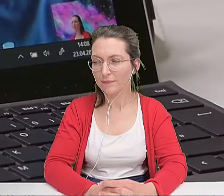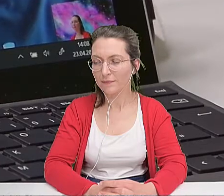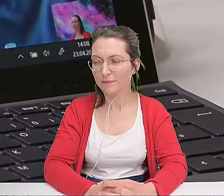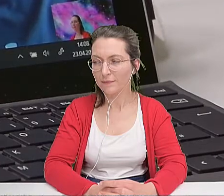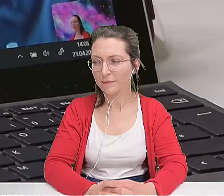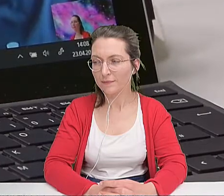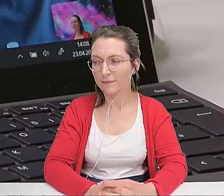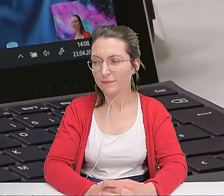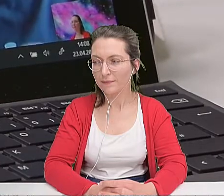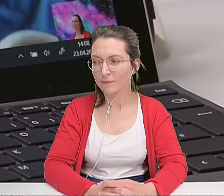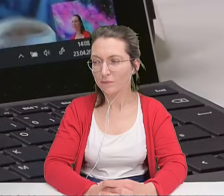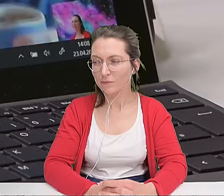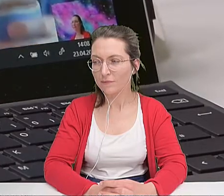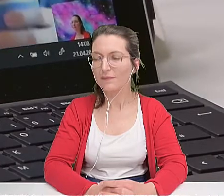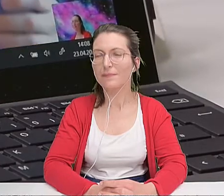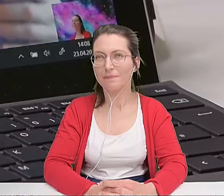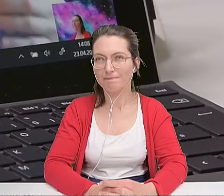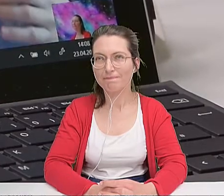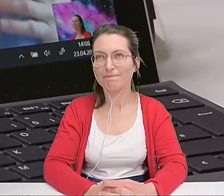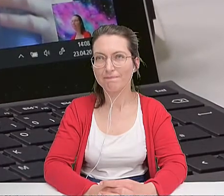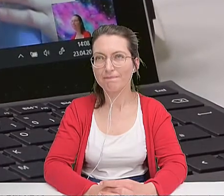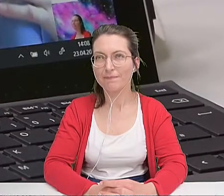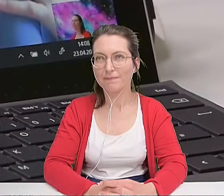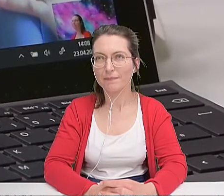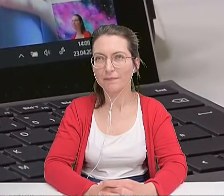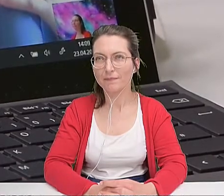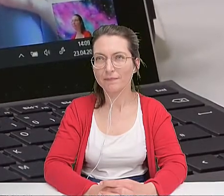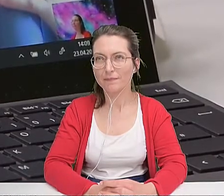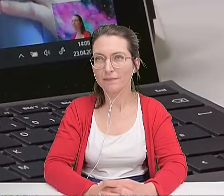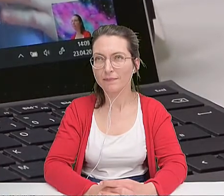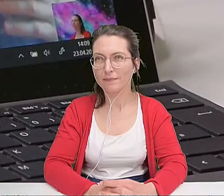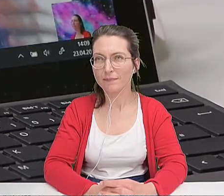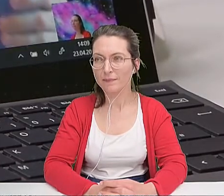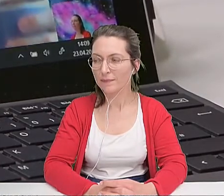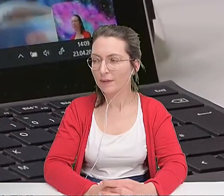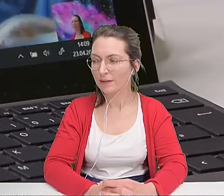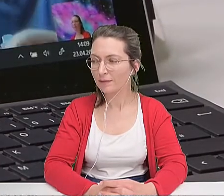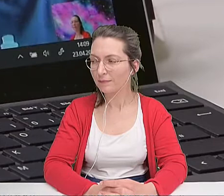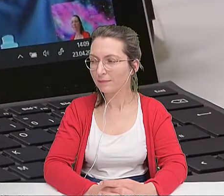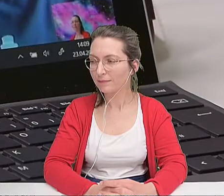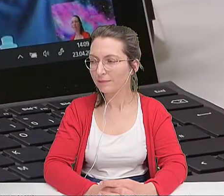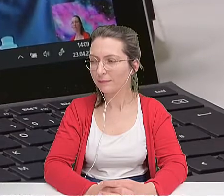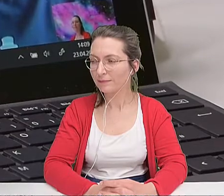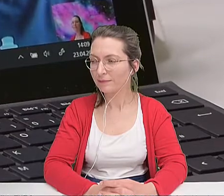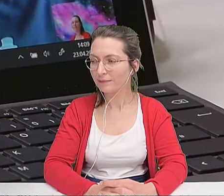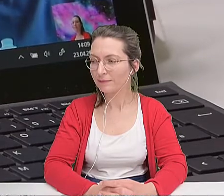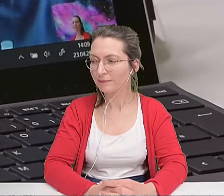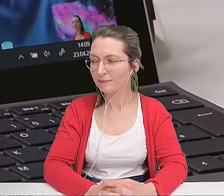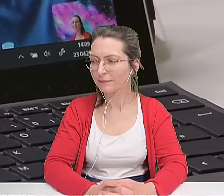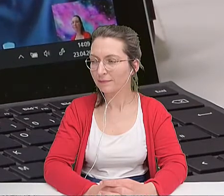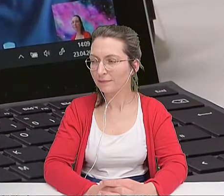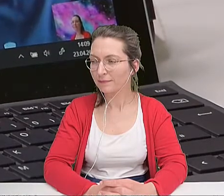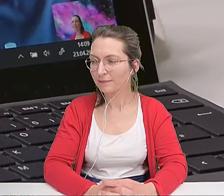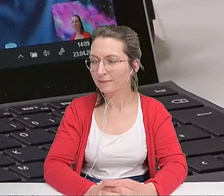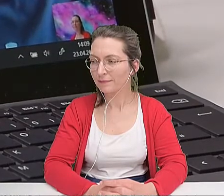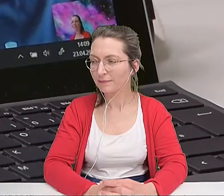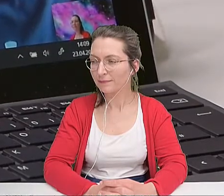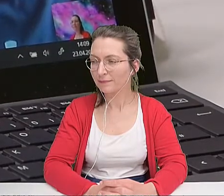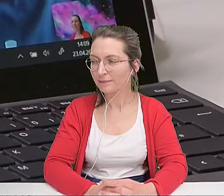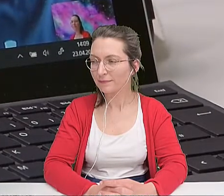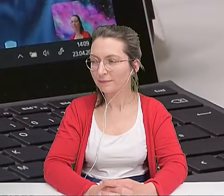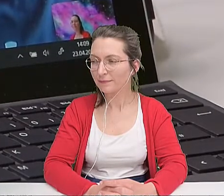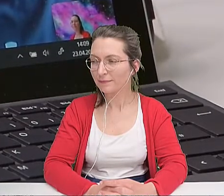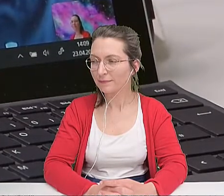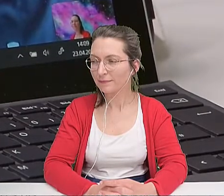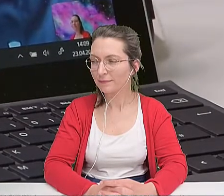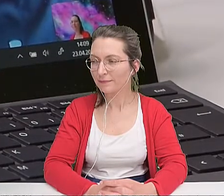Informatik hat was mit Programmieren zu tun. Ja, und ohne Programmieren irgendwie kann man zwar viel über Informatik nachdenken,